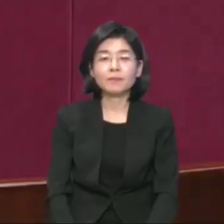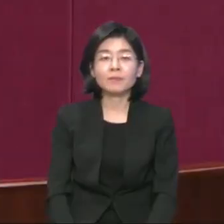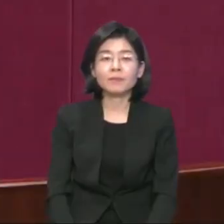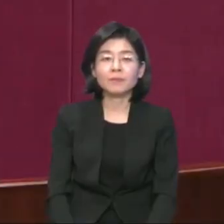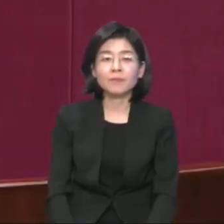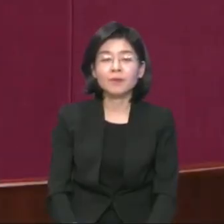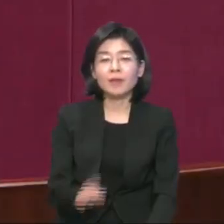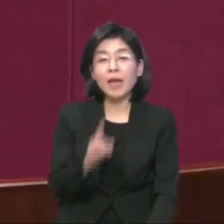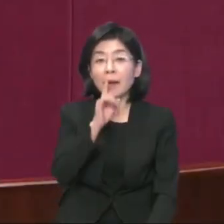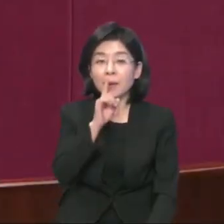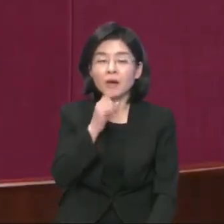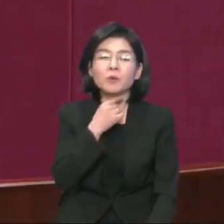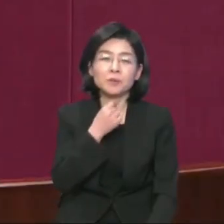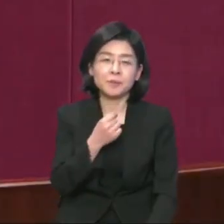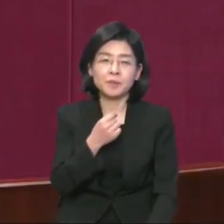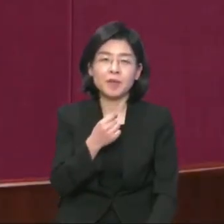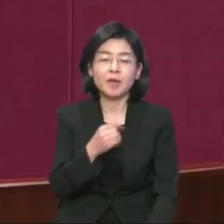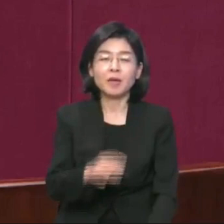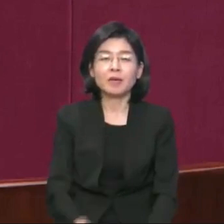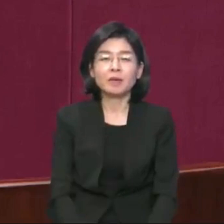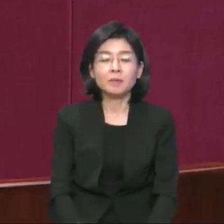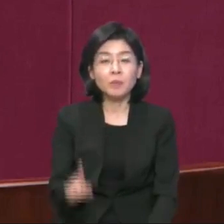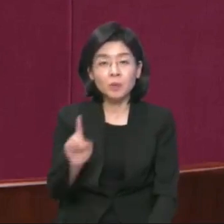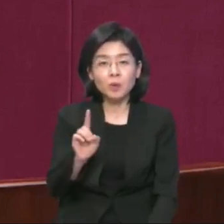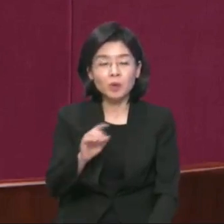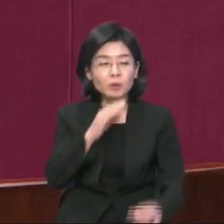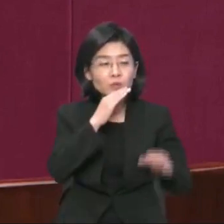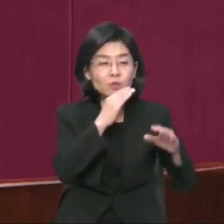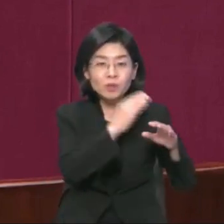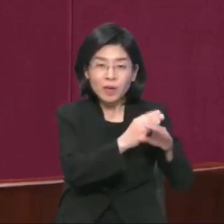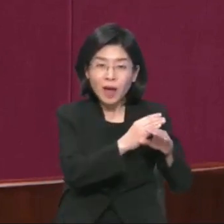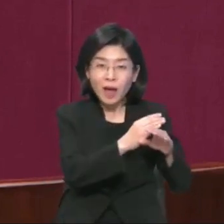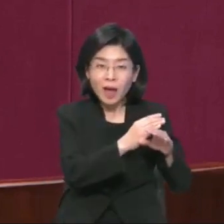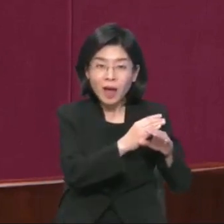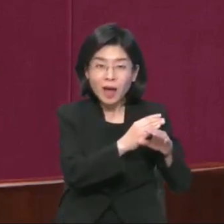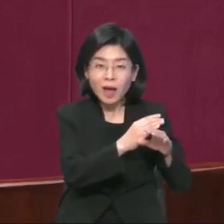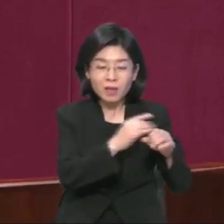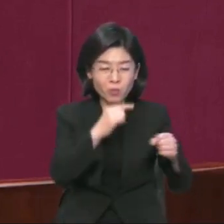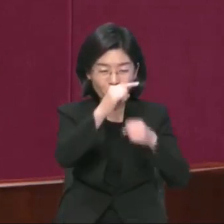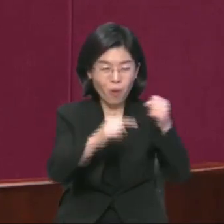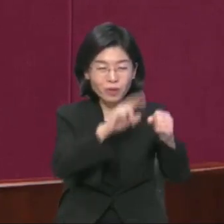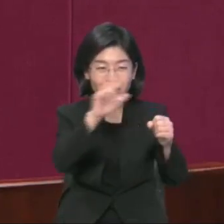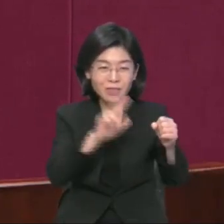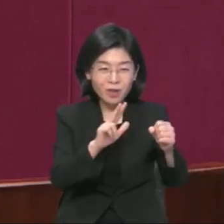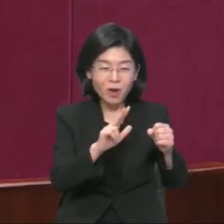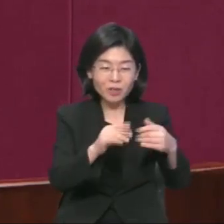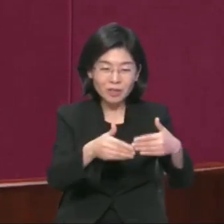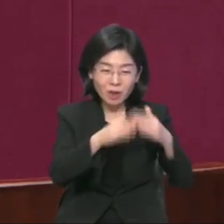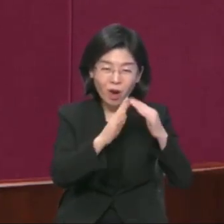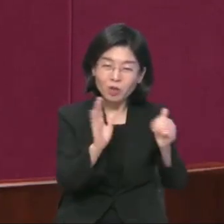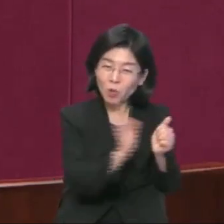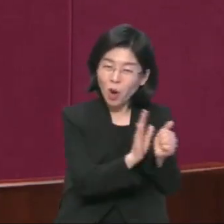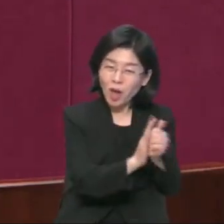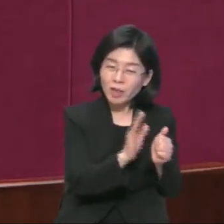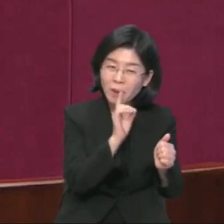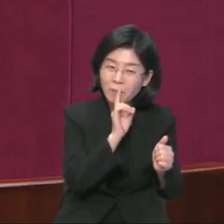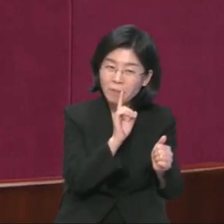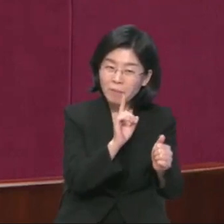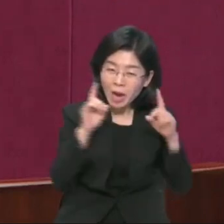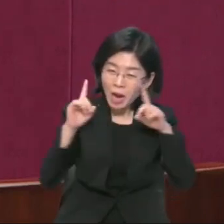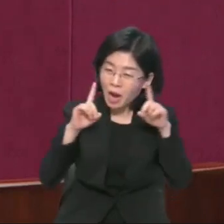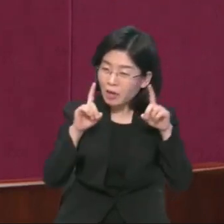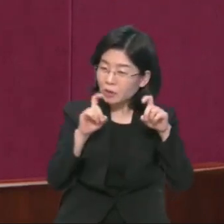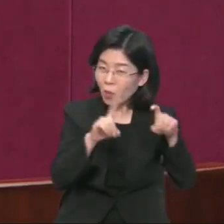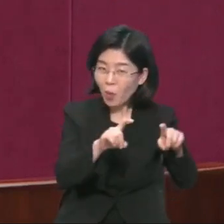감사합니다. 예, 제가 마지막으로 한마디만 하겠습니다. 최근 북한 원전과 관련해 여러 가지